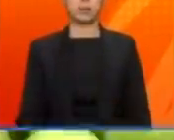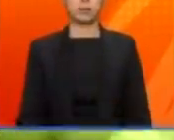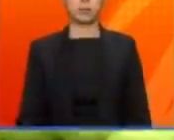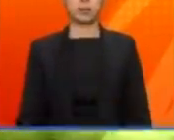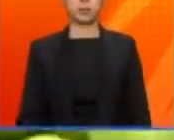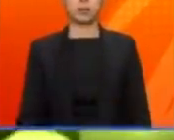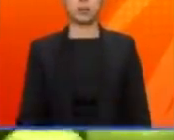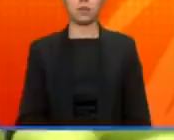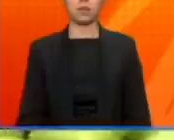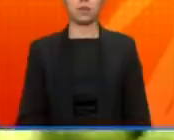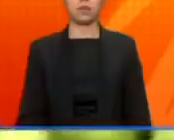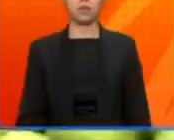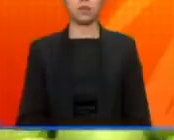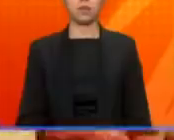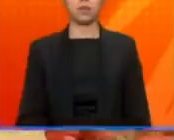abi.